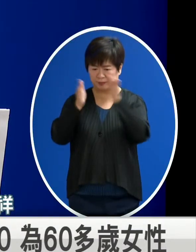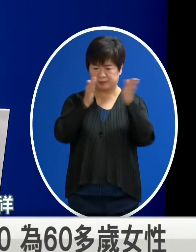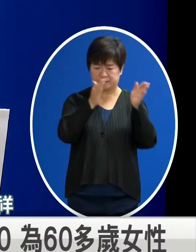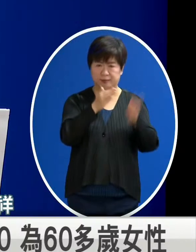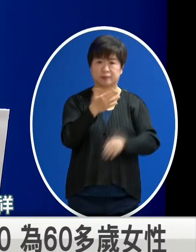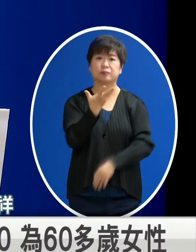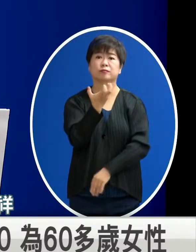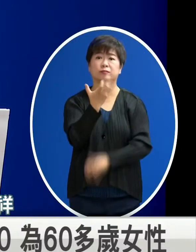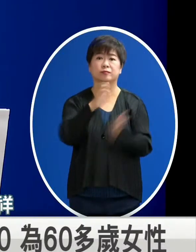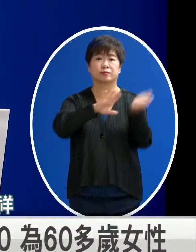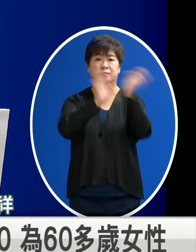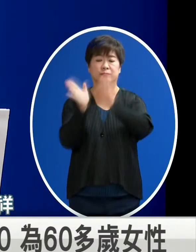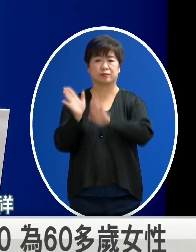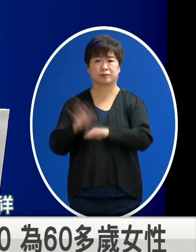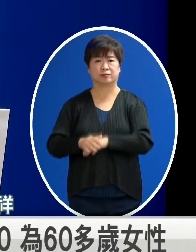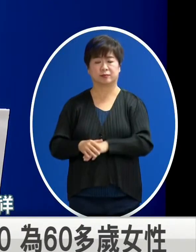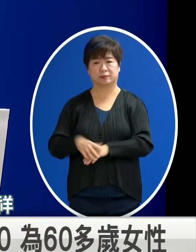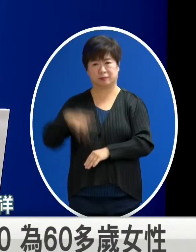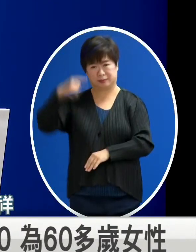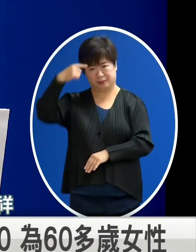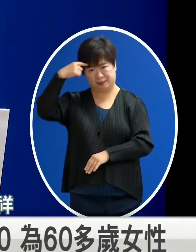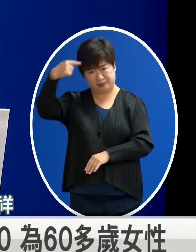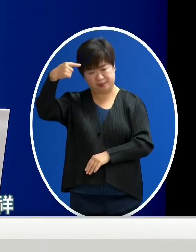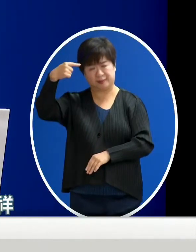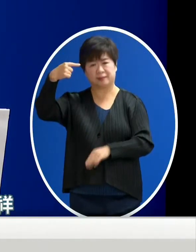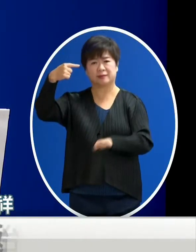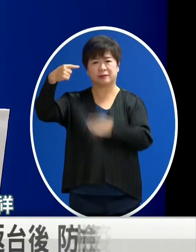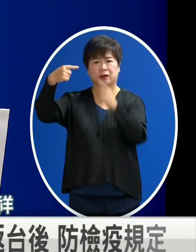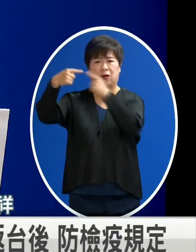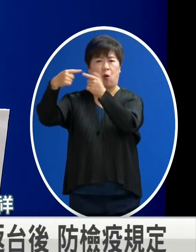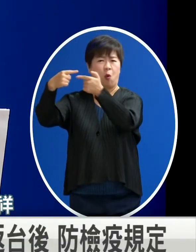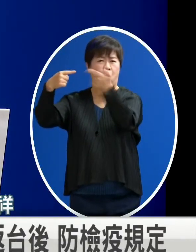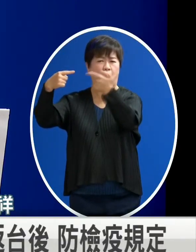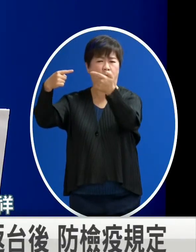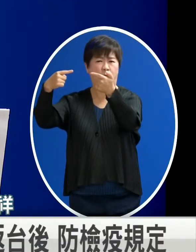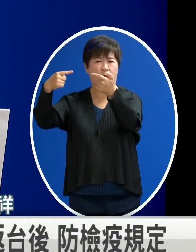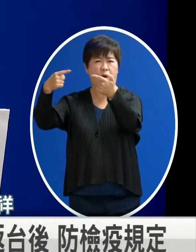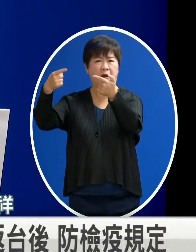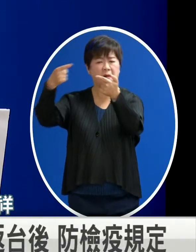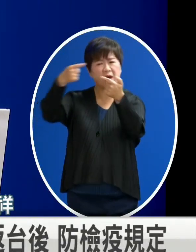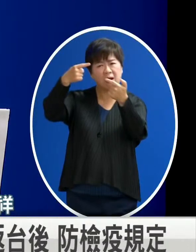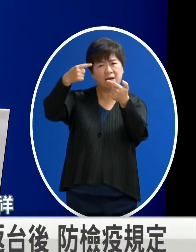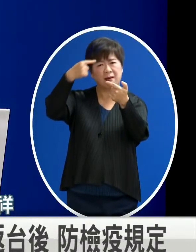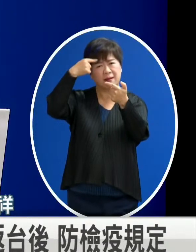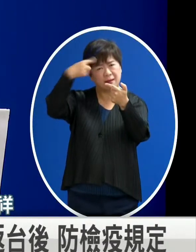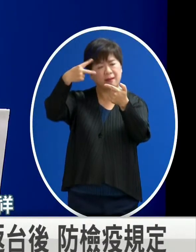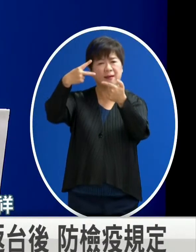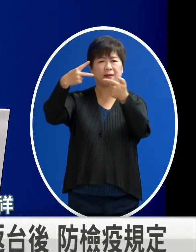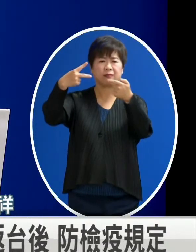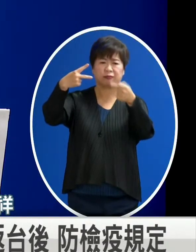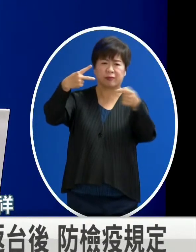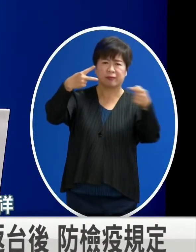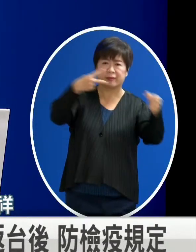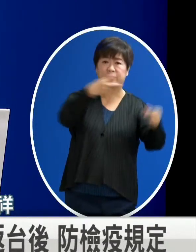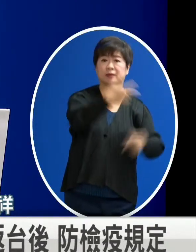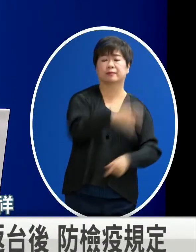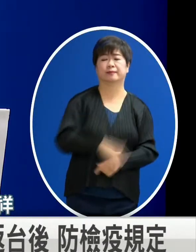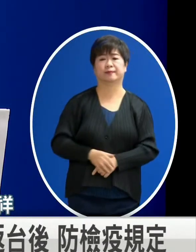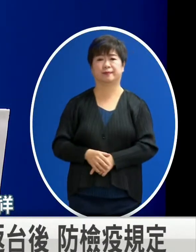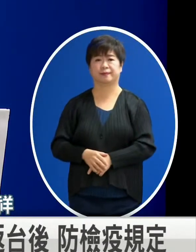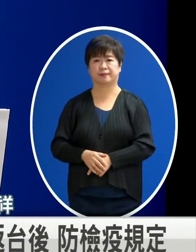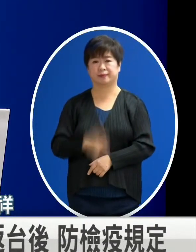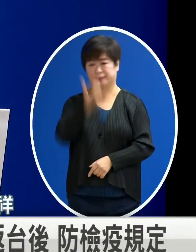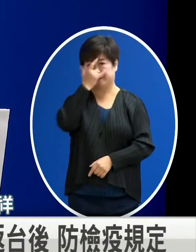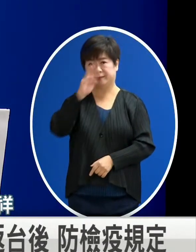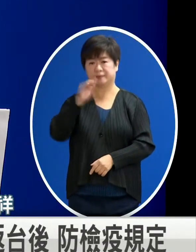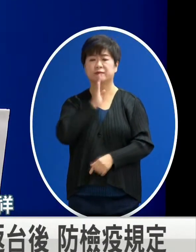分布哦。那可以看到它的是从第一天的症状比较严重，那再来是往下哦。那在莫德纳的第一剂